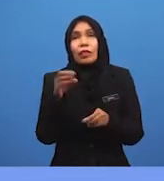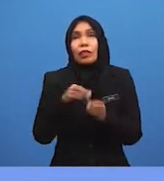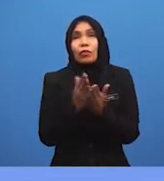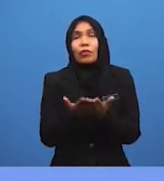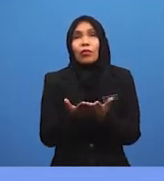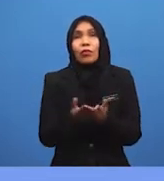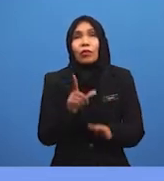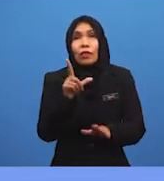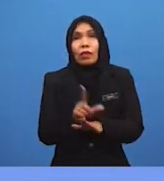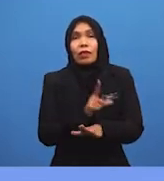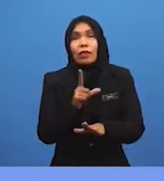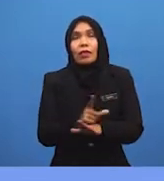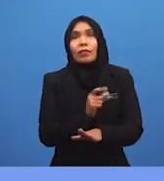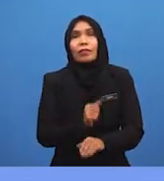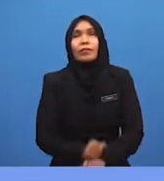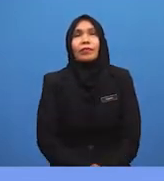latihan.